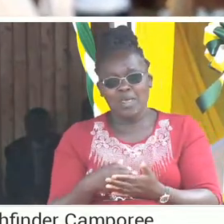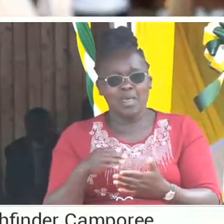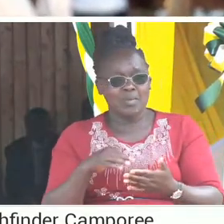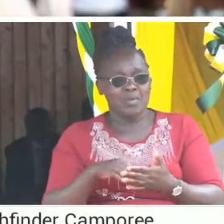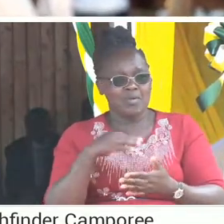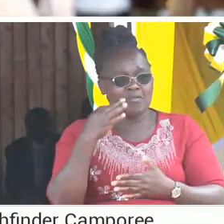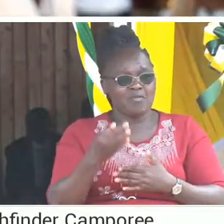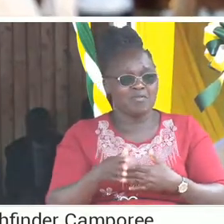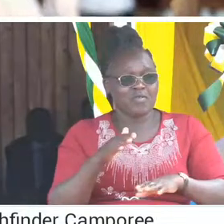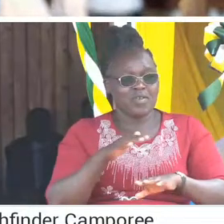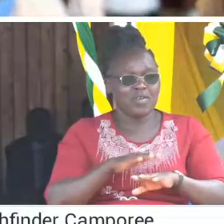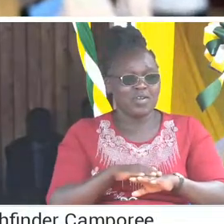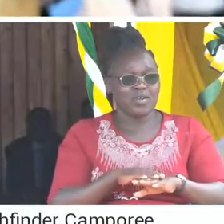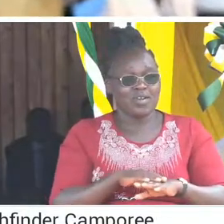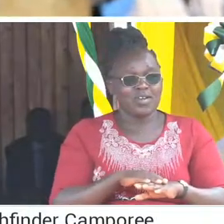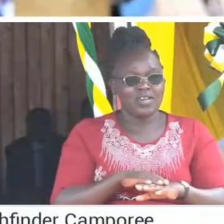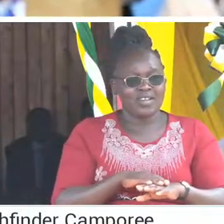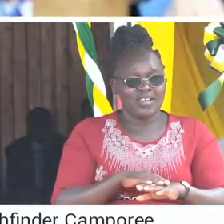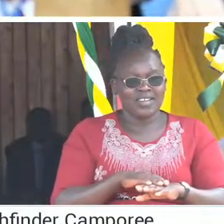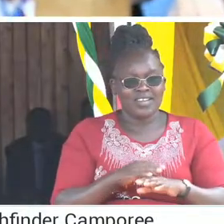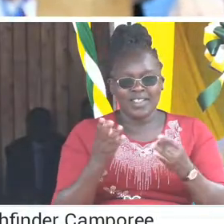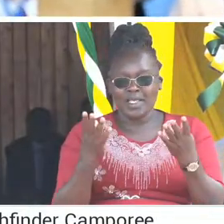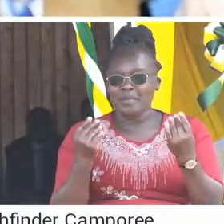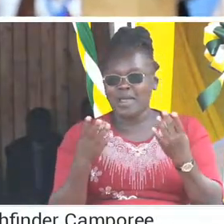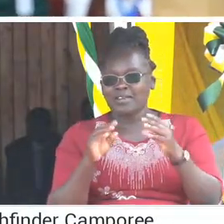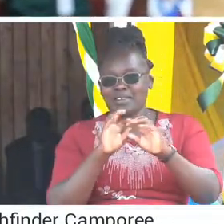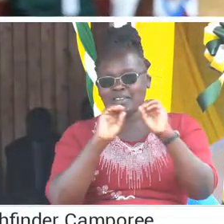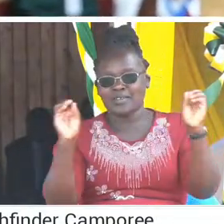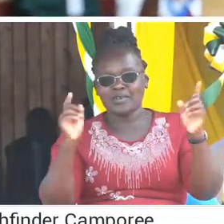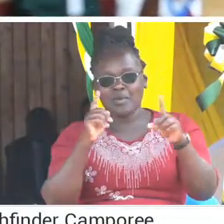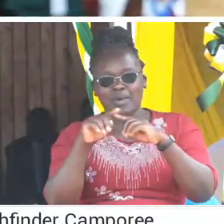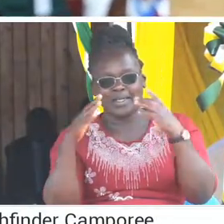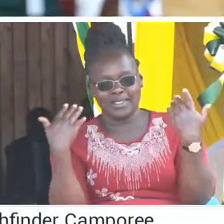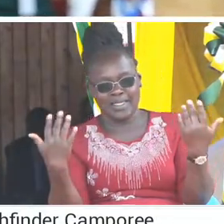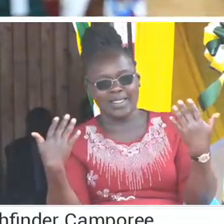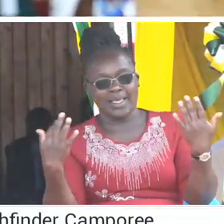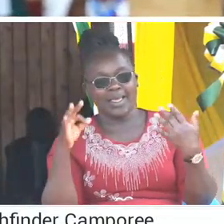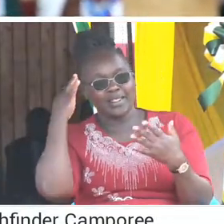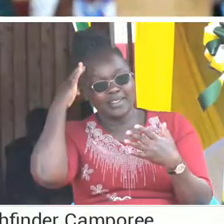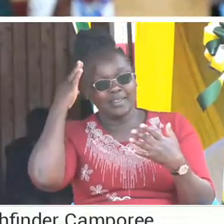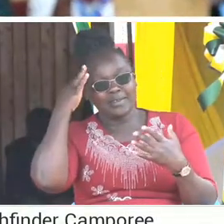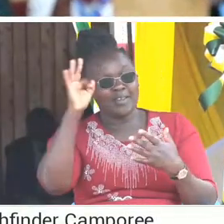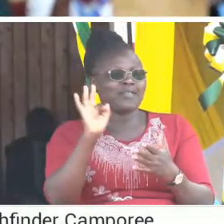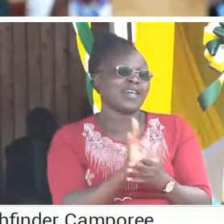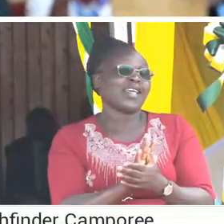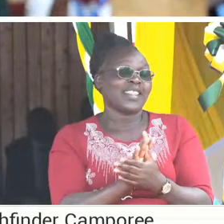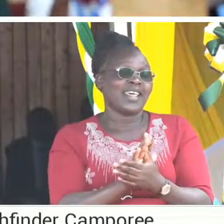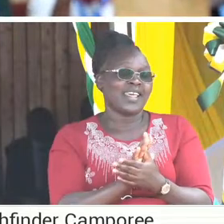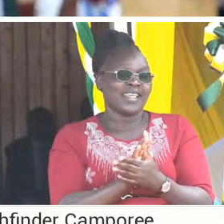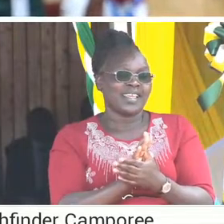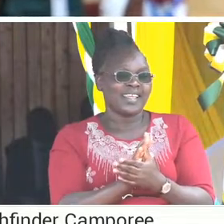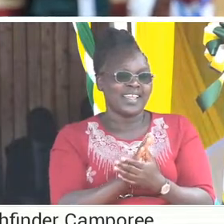lakini alianguka kwa mikono ya baba yake. Bwana Yesu asifiwe. Na alipokeukia baba yake akamwambia, "Daddy, ni